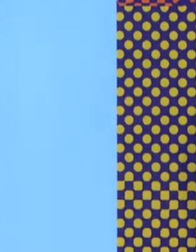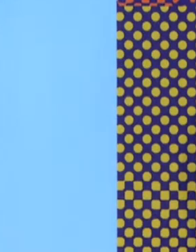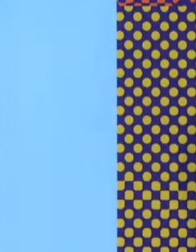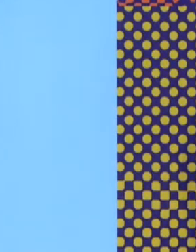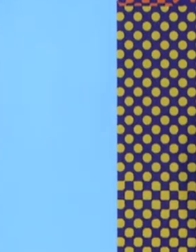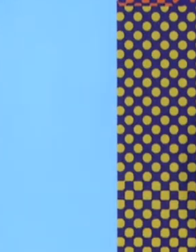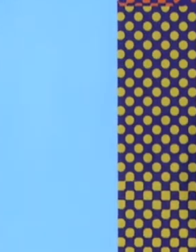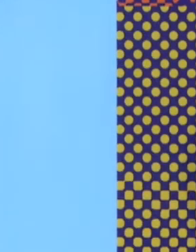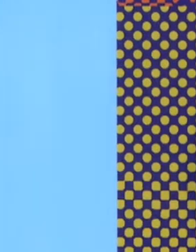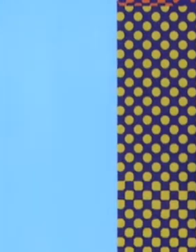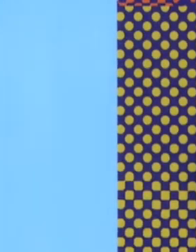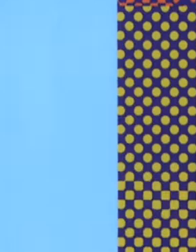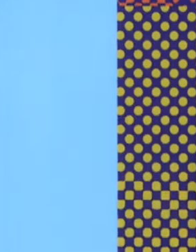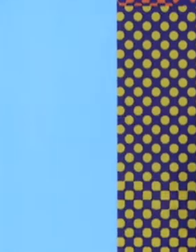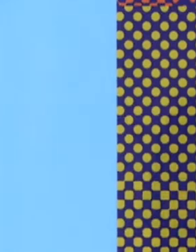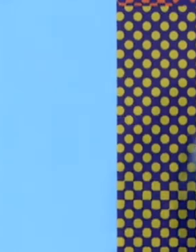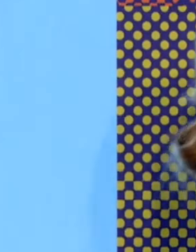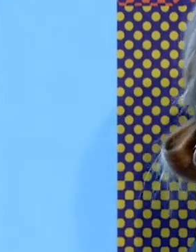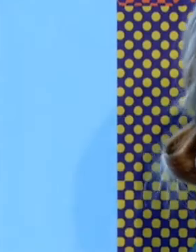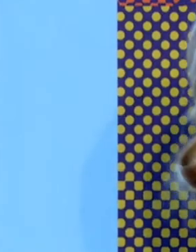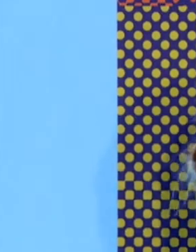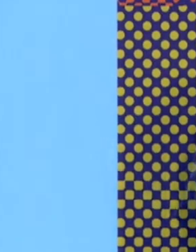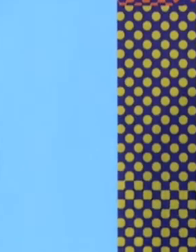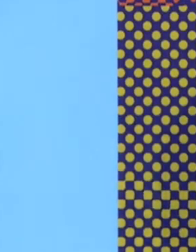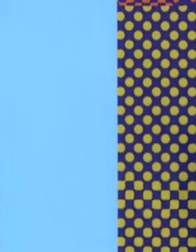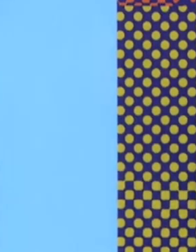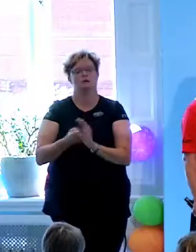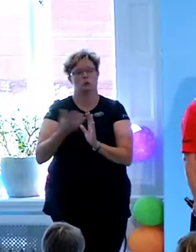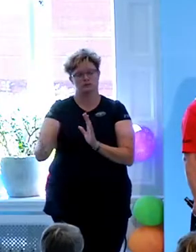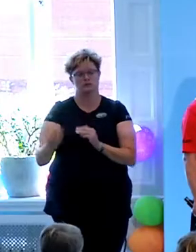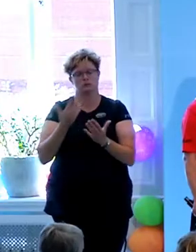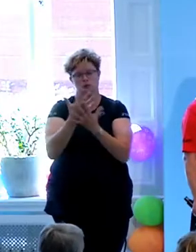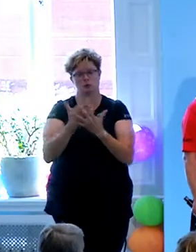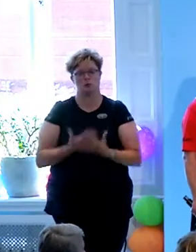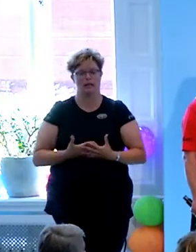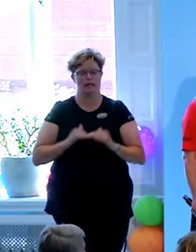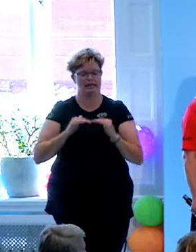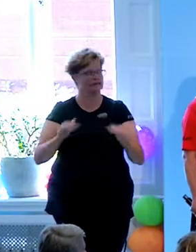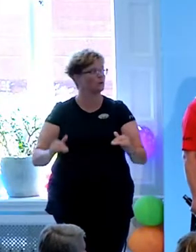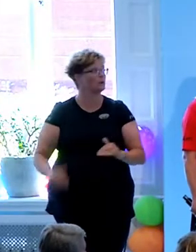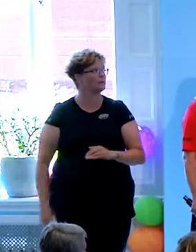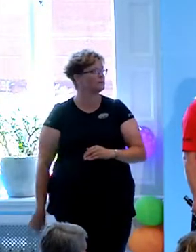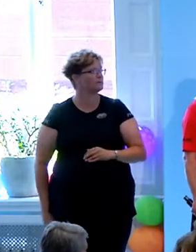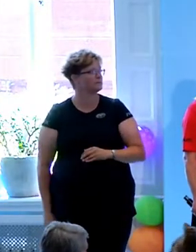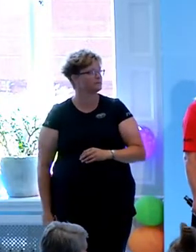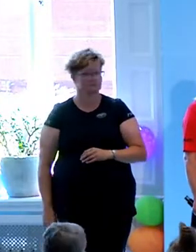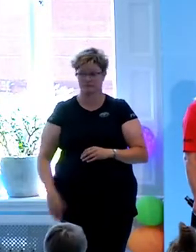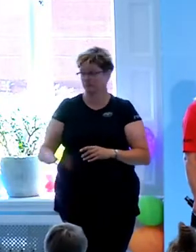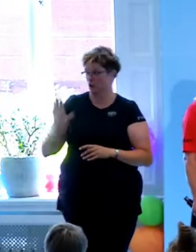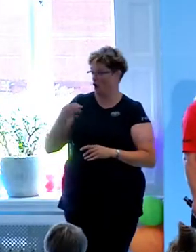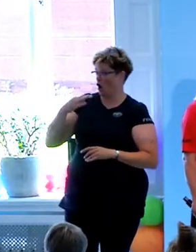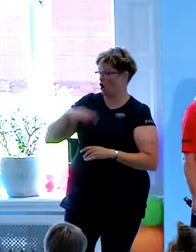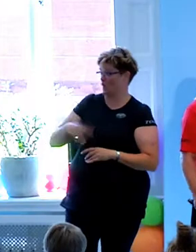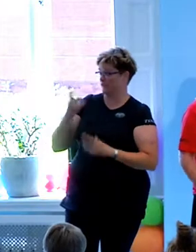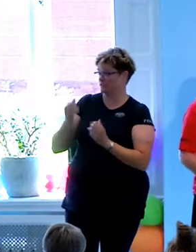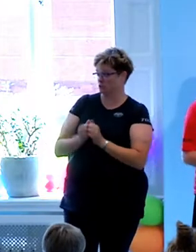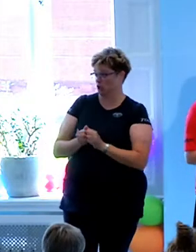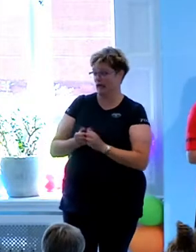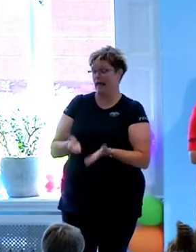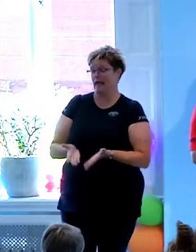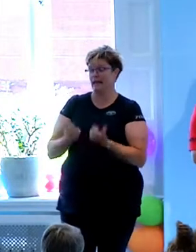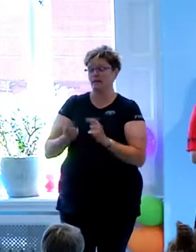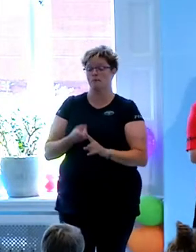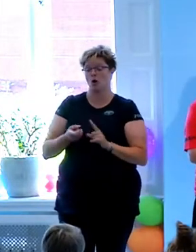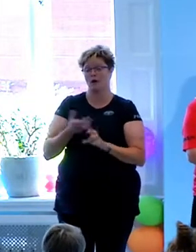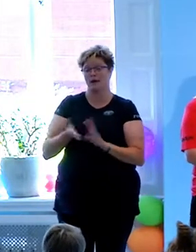det gapet. För det får konsekvenser på strukturell nivå. Så är det. Jag menar, lönen är ju en sak då. Det är ganska lätt